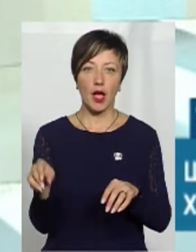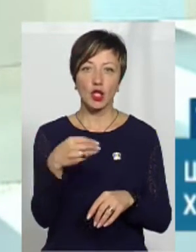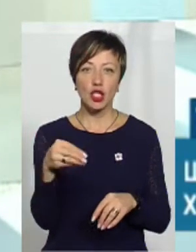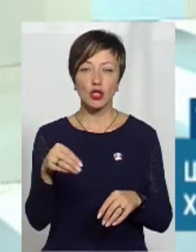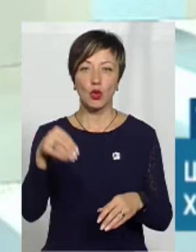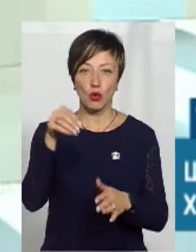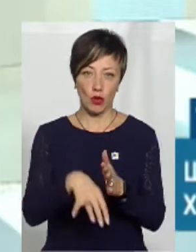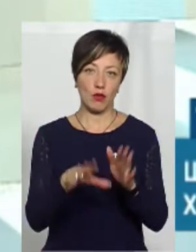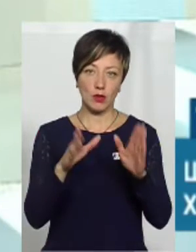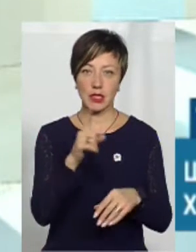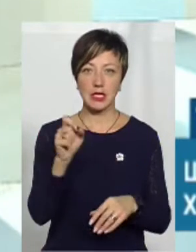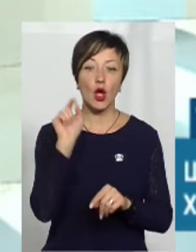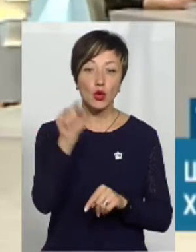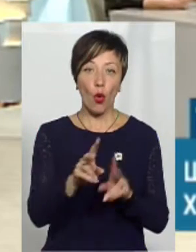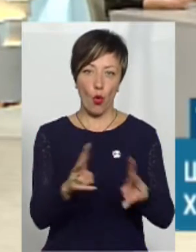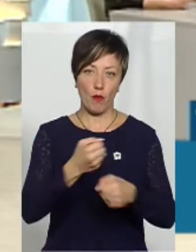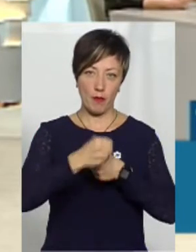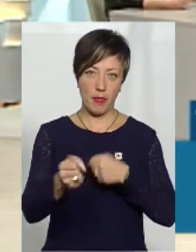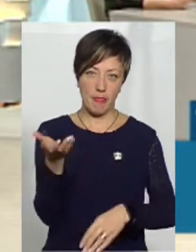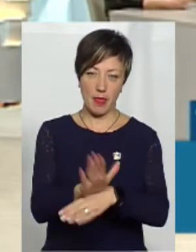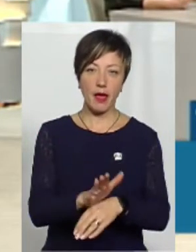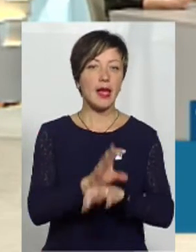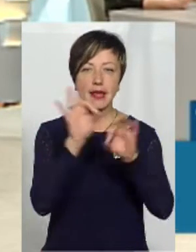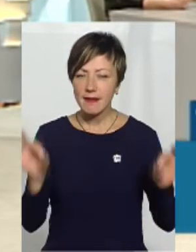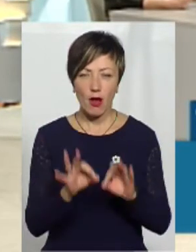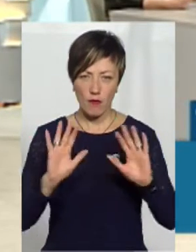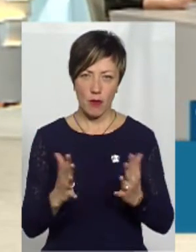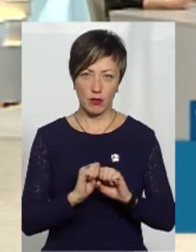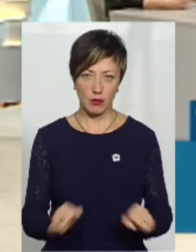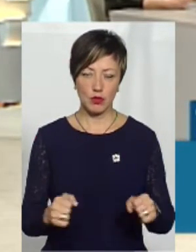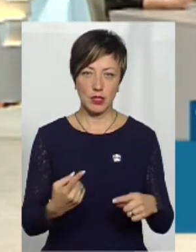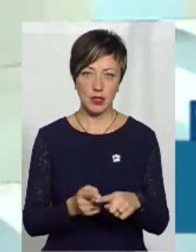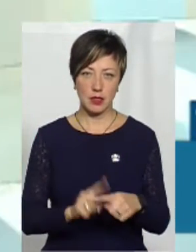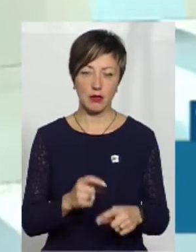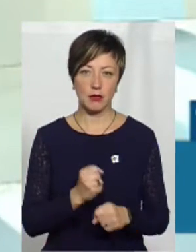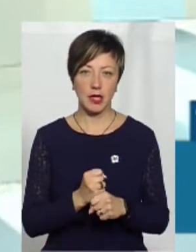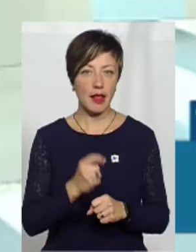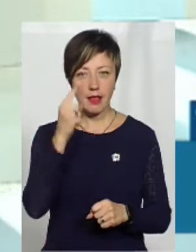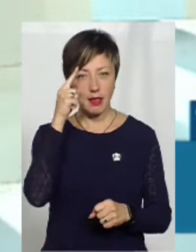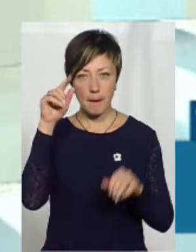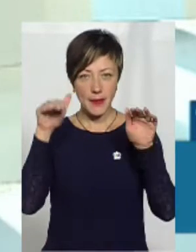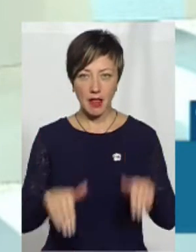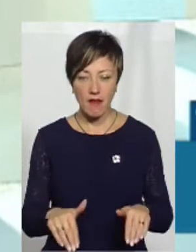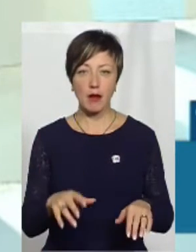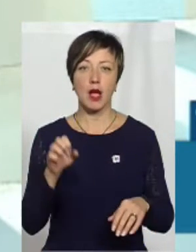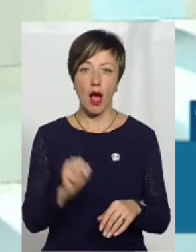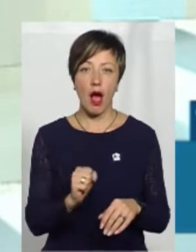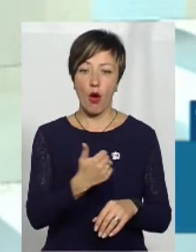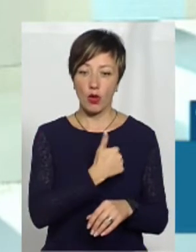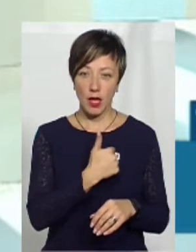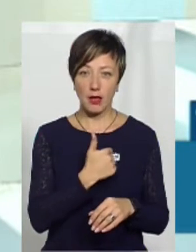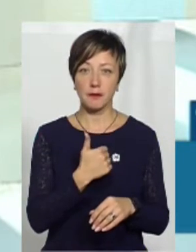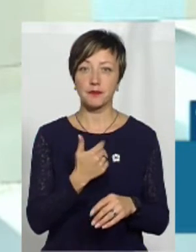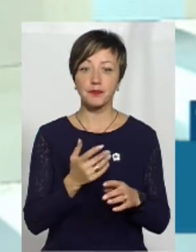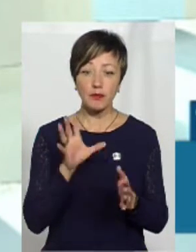дрожащою рукою буде голосувати за того, такого їй прикажуть. Ні в якому випадку не піддаваймося, а як хочуть